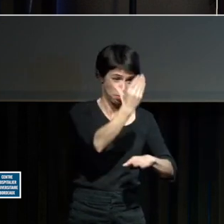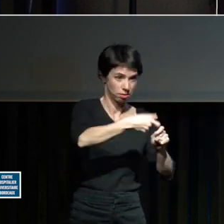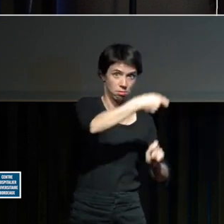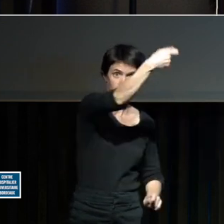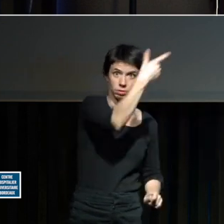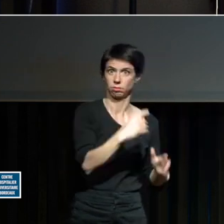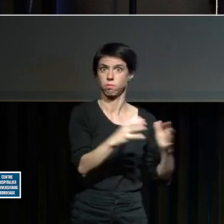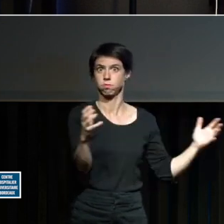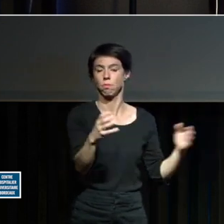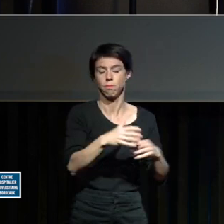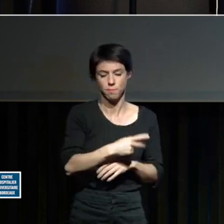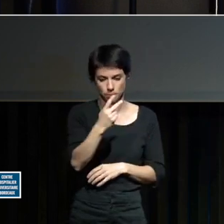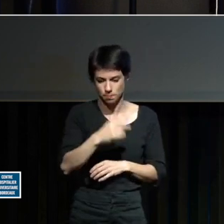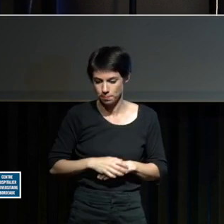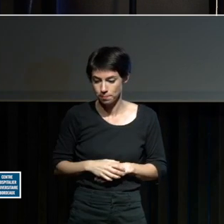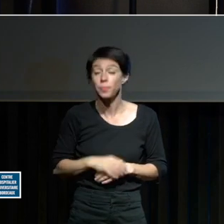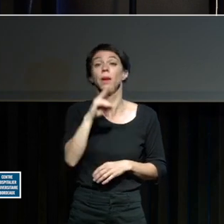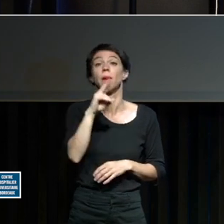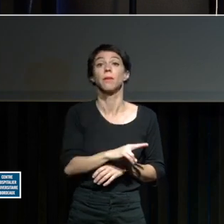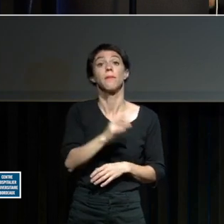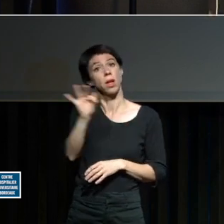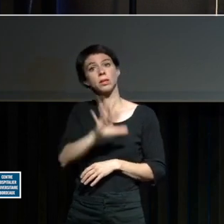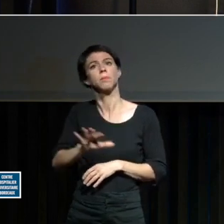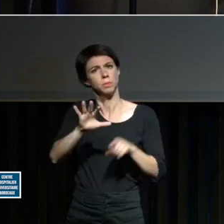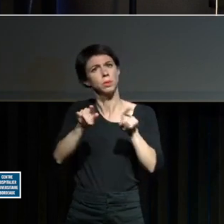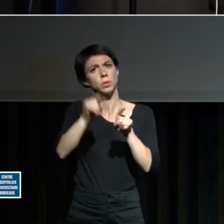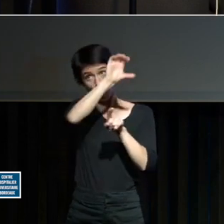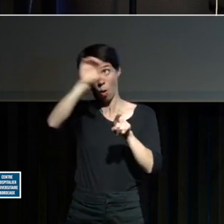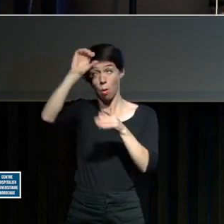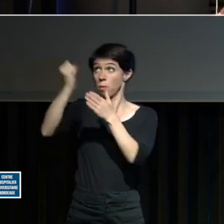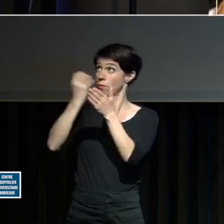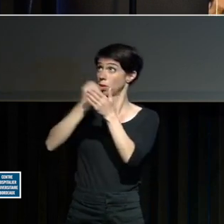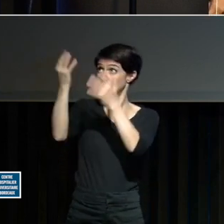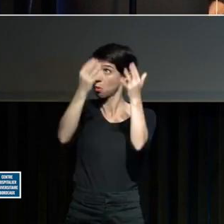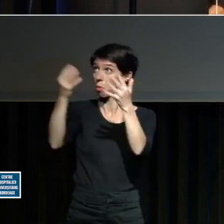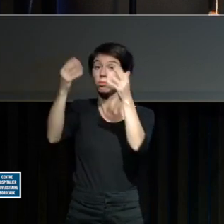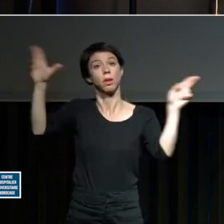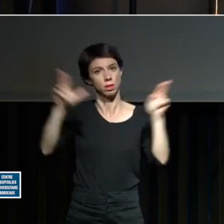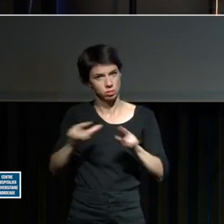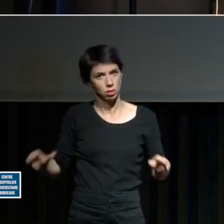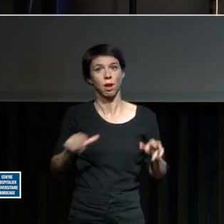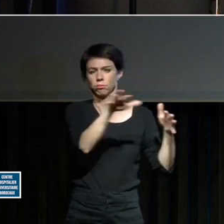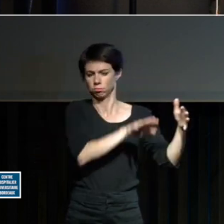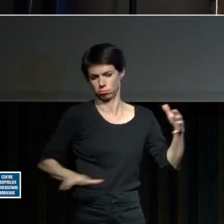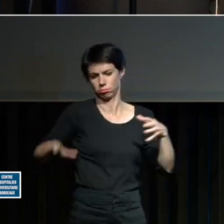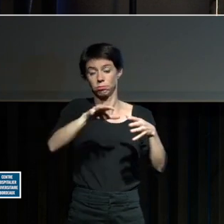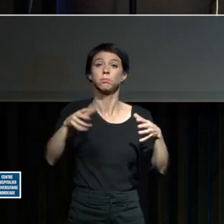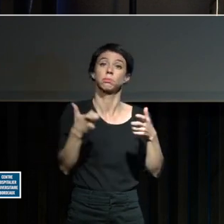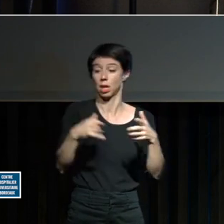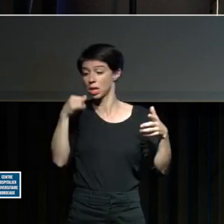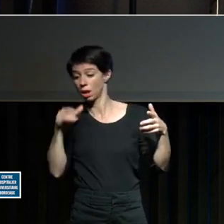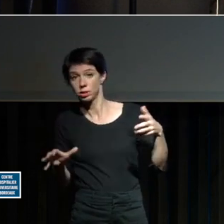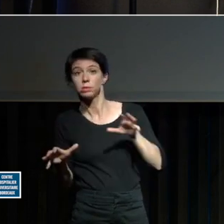également été rapportées au niveau européen et international, en particulier des études américaines et une étude